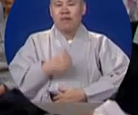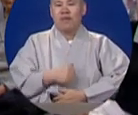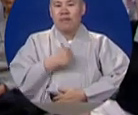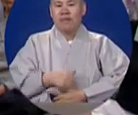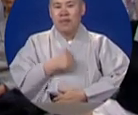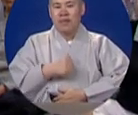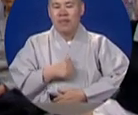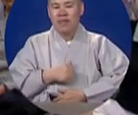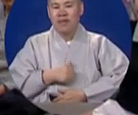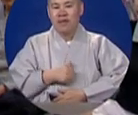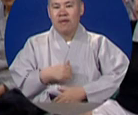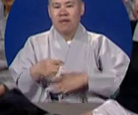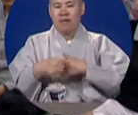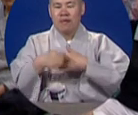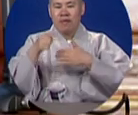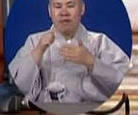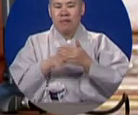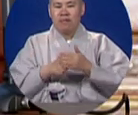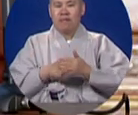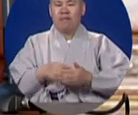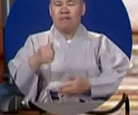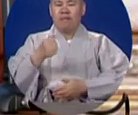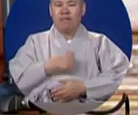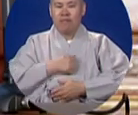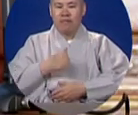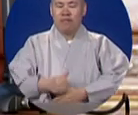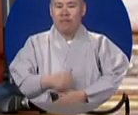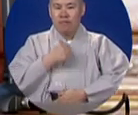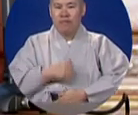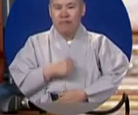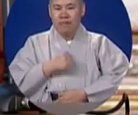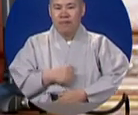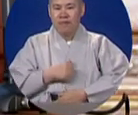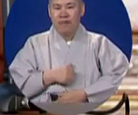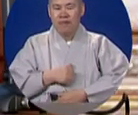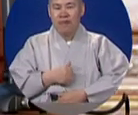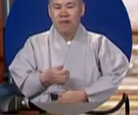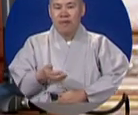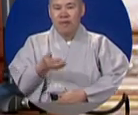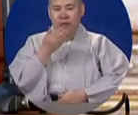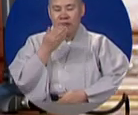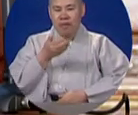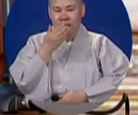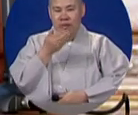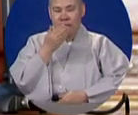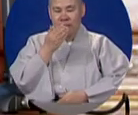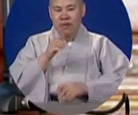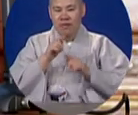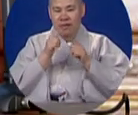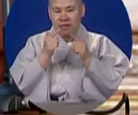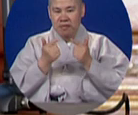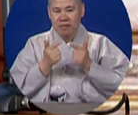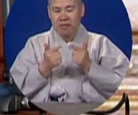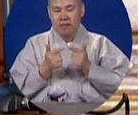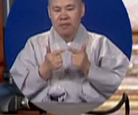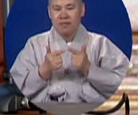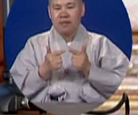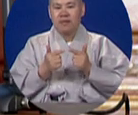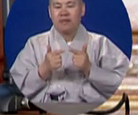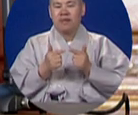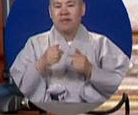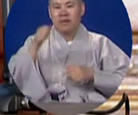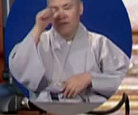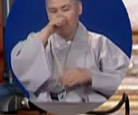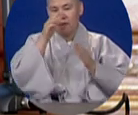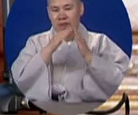속이 몹시 상해서 밥도 먹는 동 맞는 동 하고 나와버렸어요